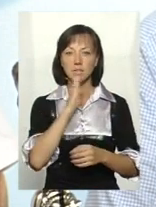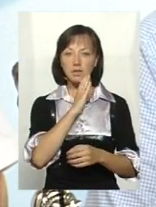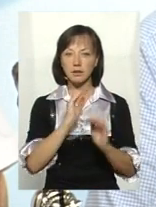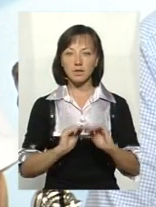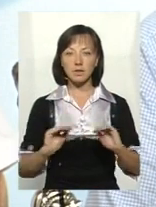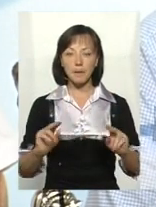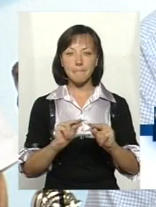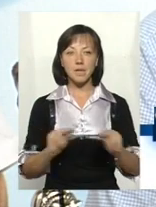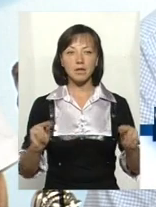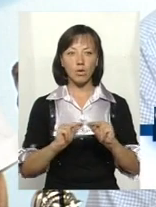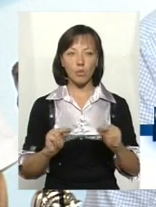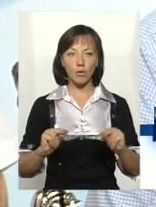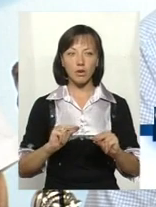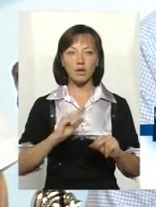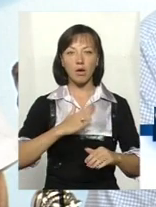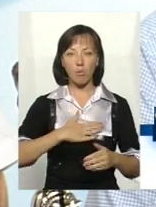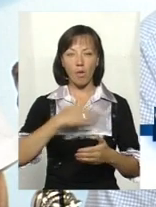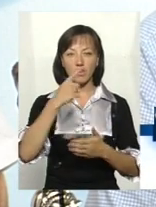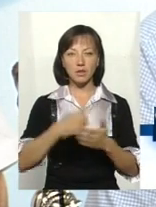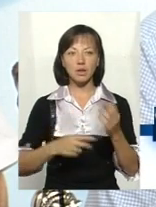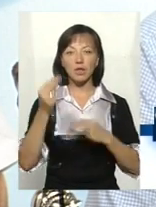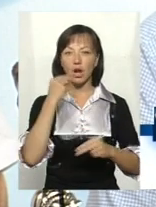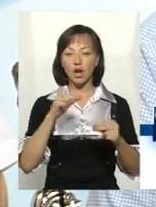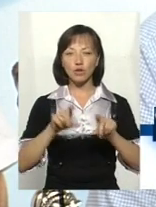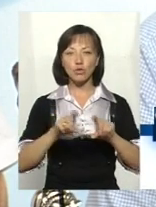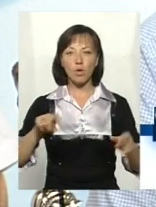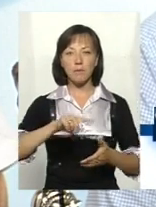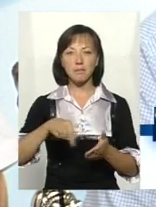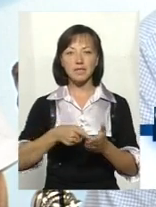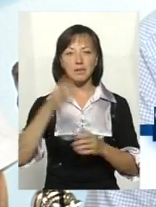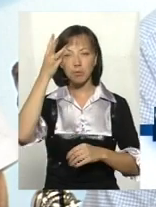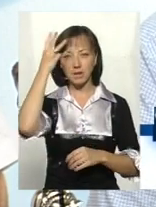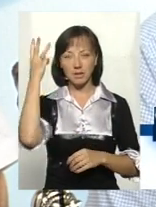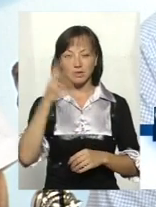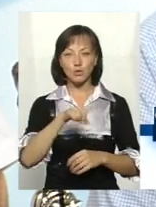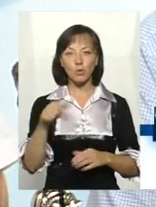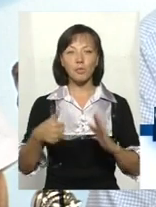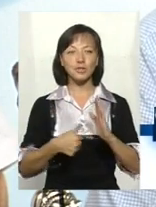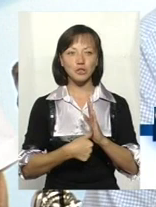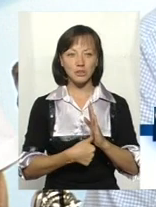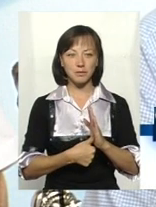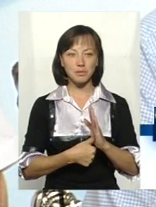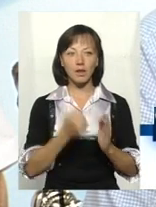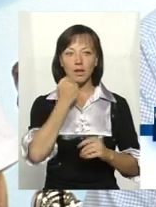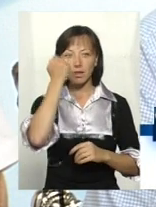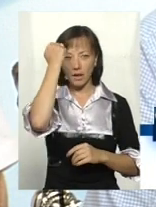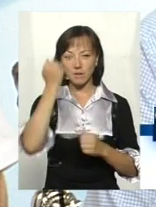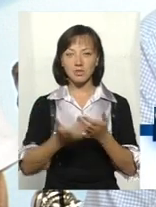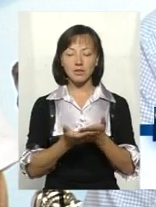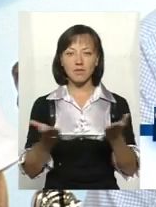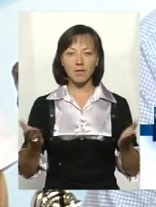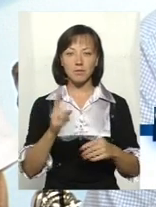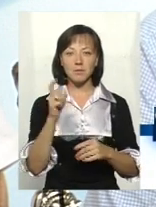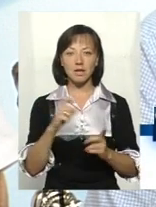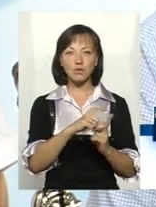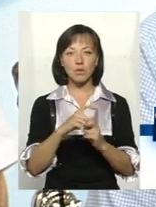та педагогів. На моє переконання, найкращої школи міста Хмельницького – це ЗОШ номер 6. Вдячний вам всім за